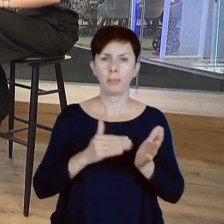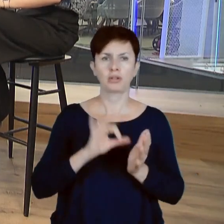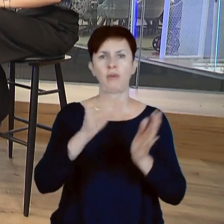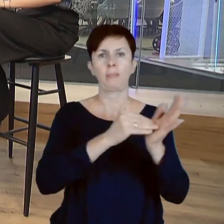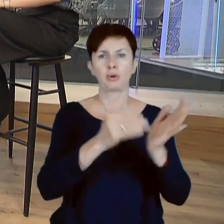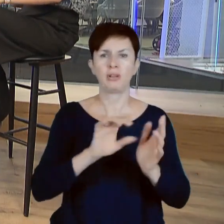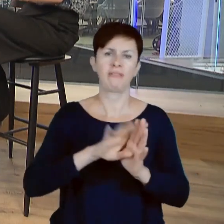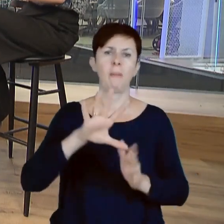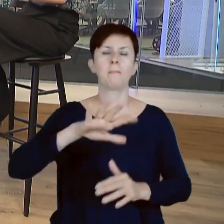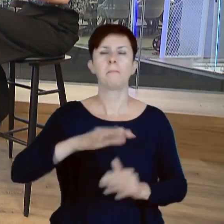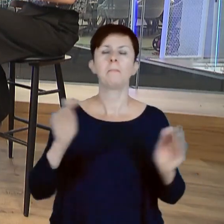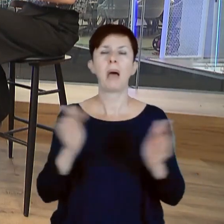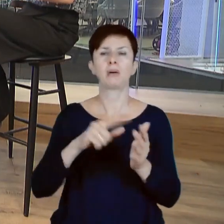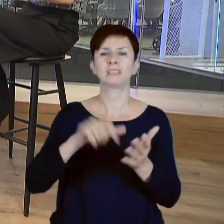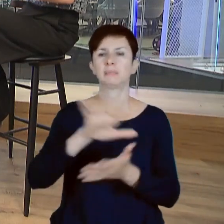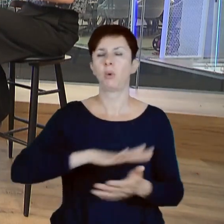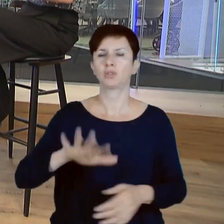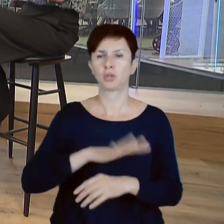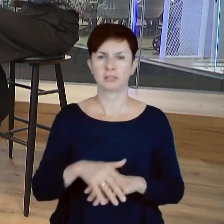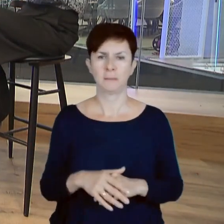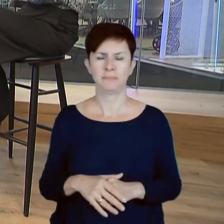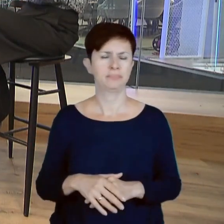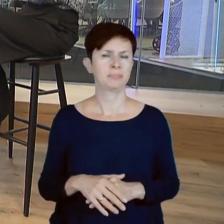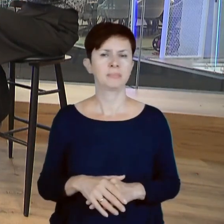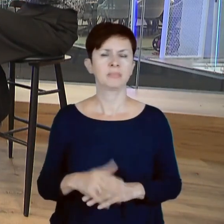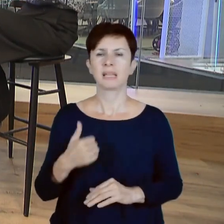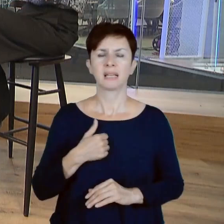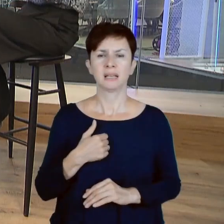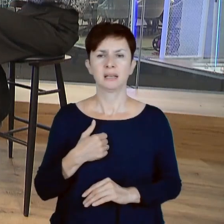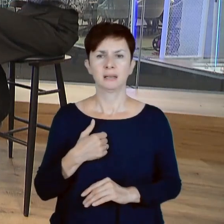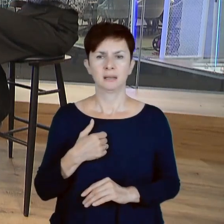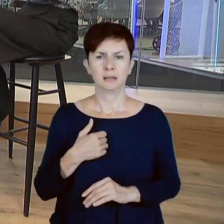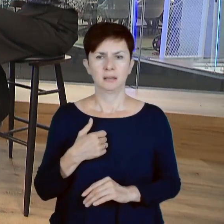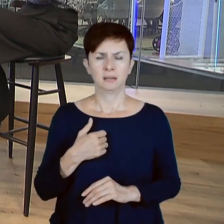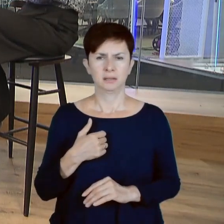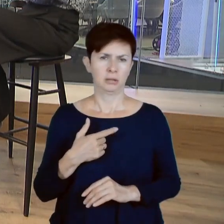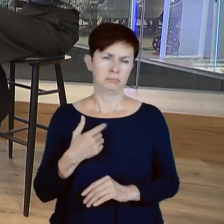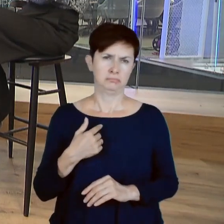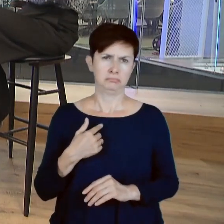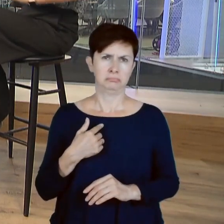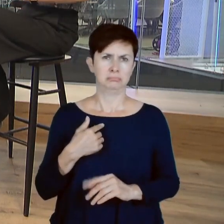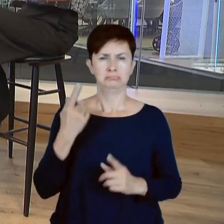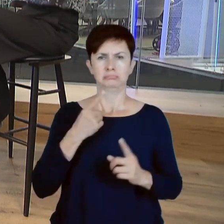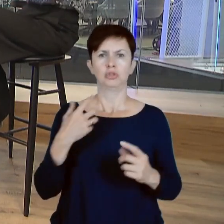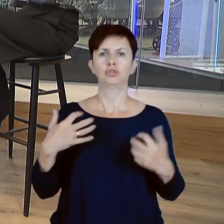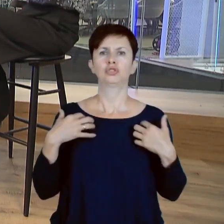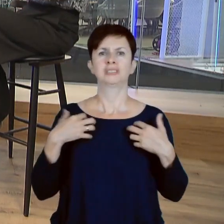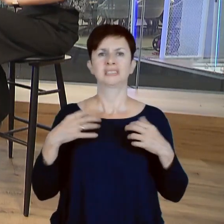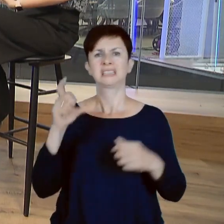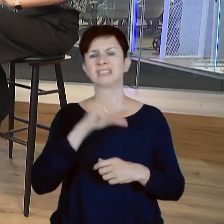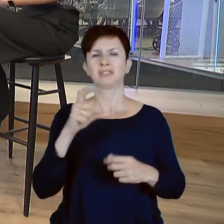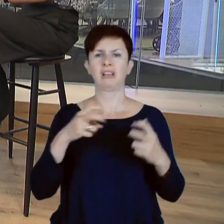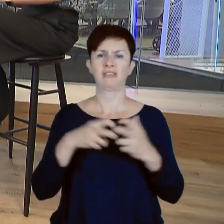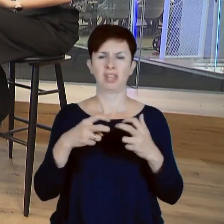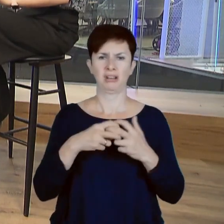ważne, żeby o tym pamiętać. To znaczy ja nie czuję, żeby życie cyfrowe, internetowe było jakkolwiek inne od tego, w którym